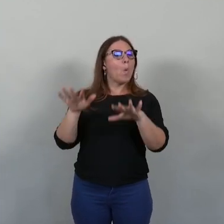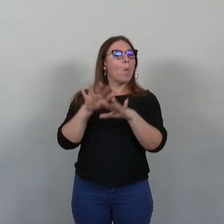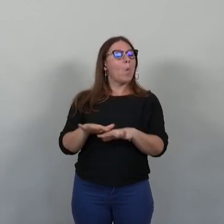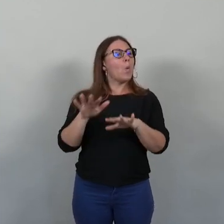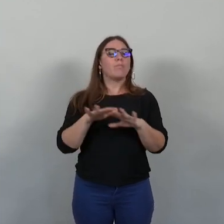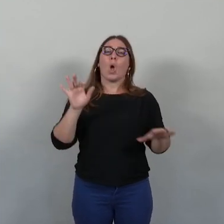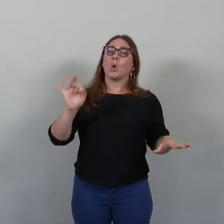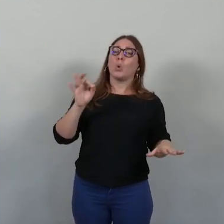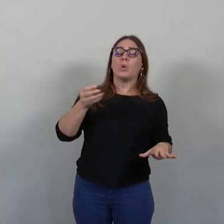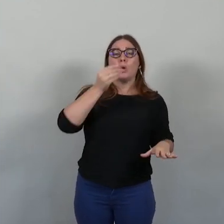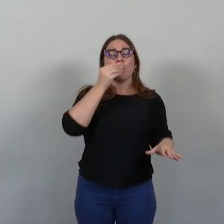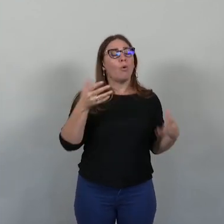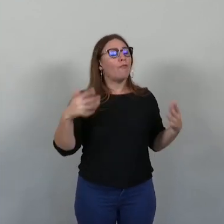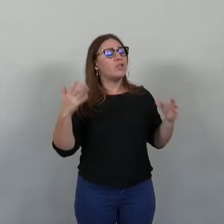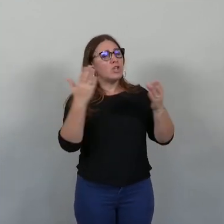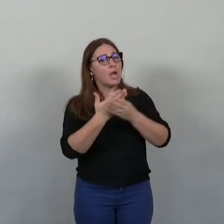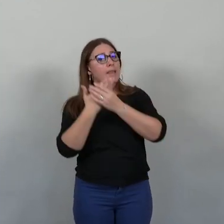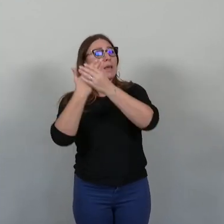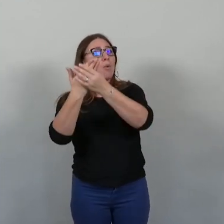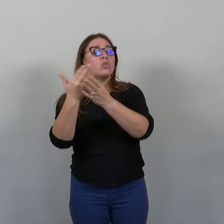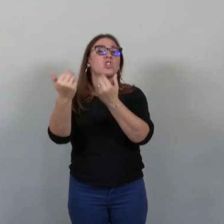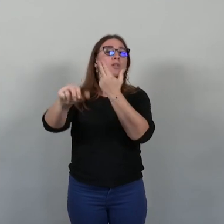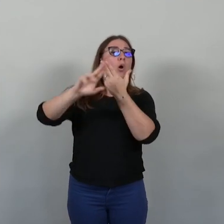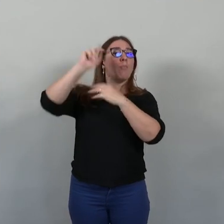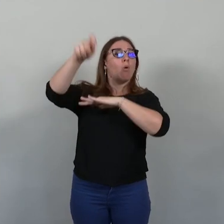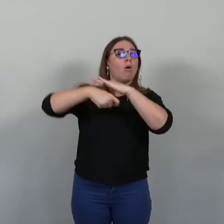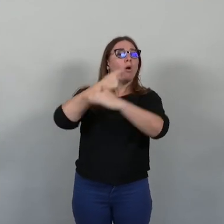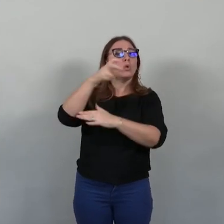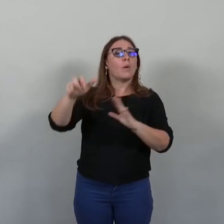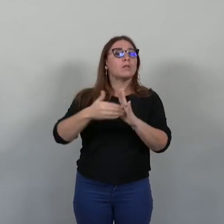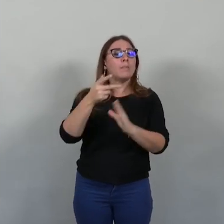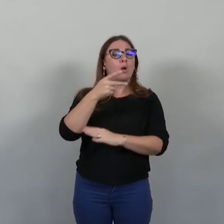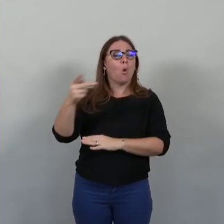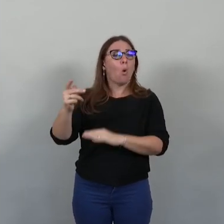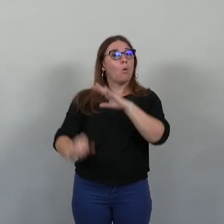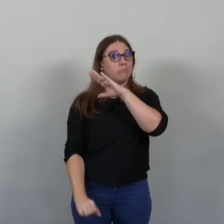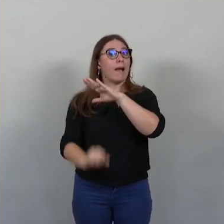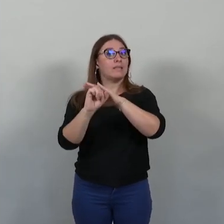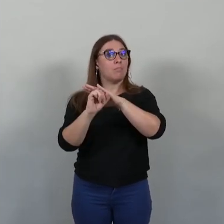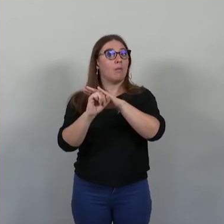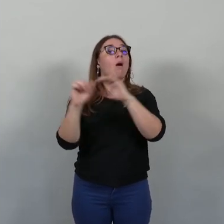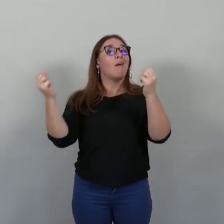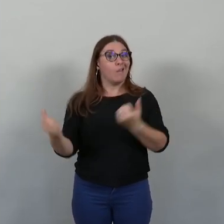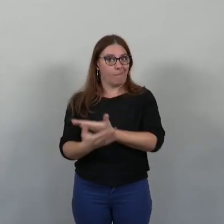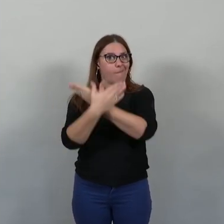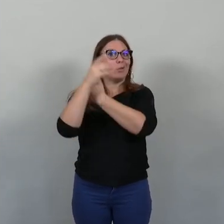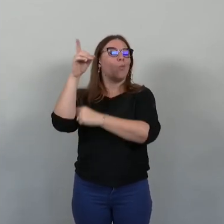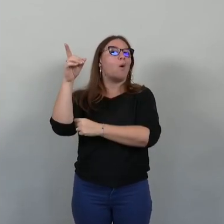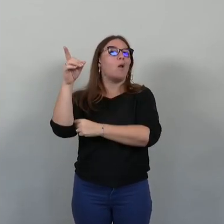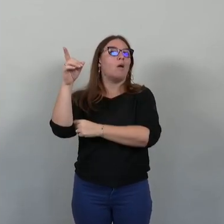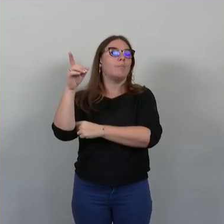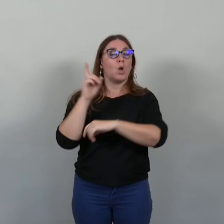avoir déposé et attendre un retour pour une subvention de 300000 € maximum de la métropole et